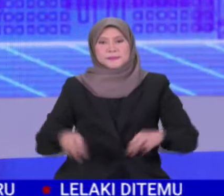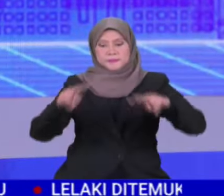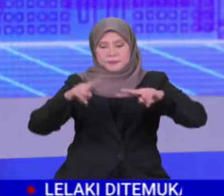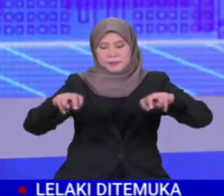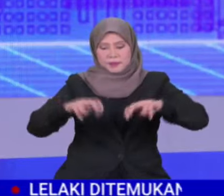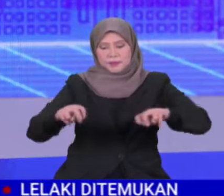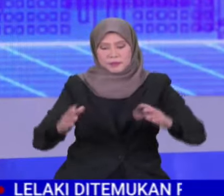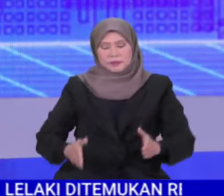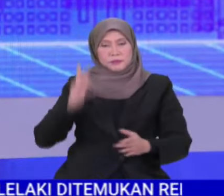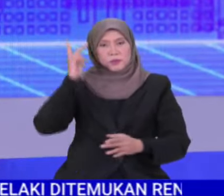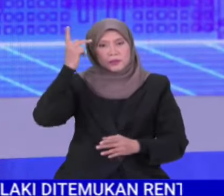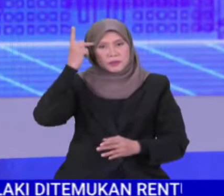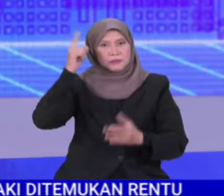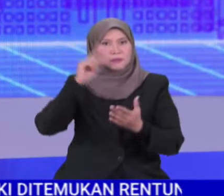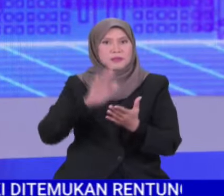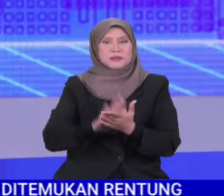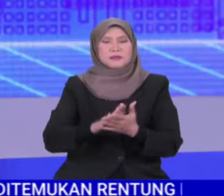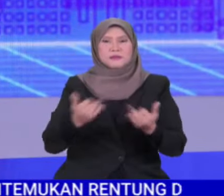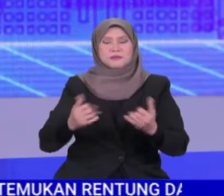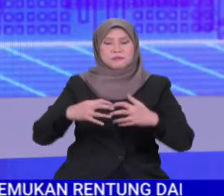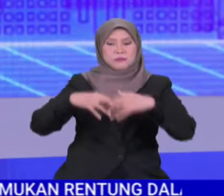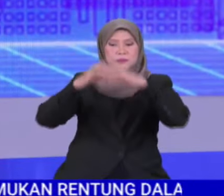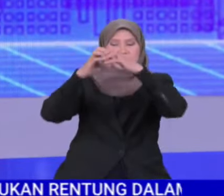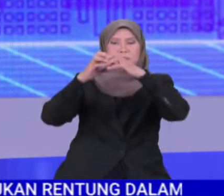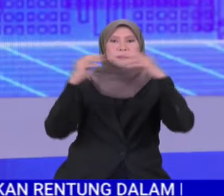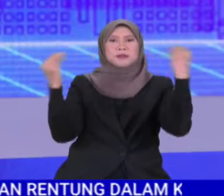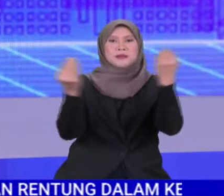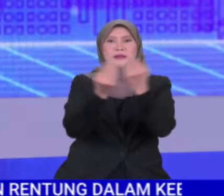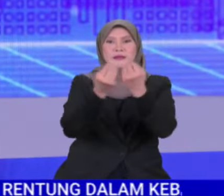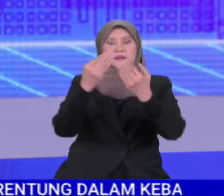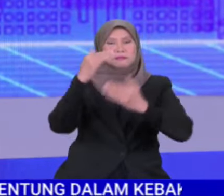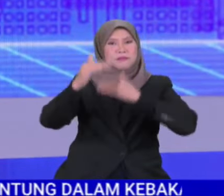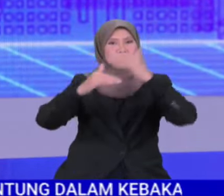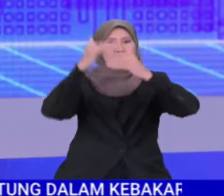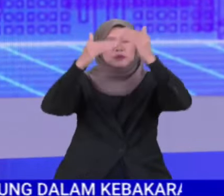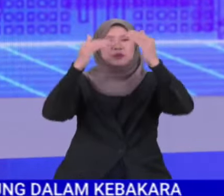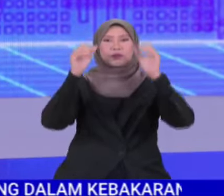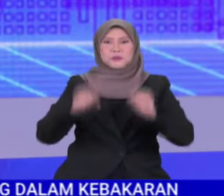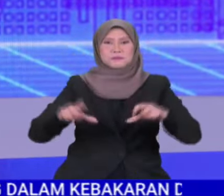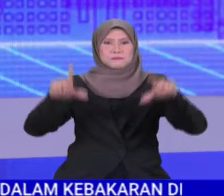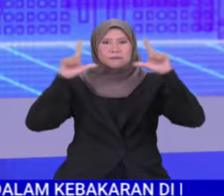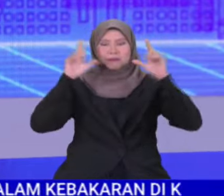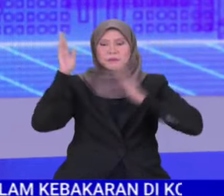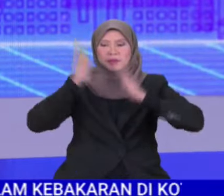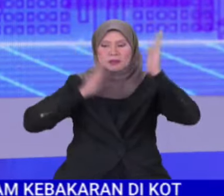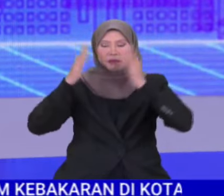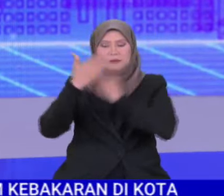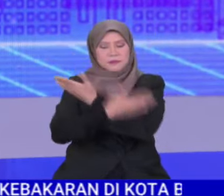Penganalisis politik pula percaya pembentukan sebuah masyarakat madani mampu mengangkat Malaysia